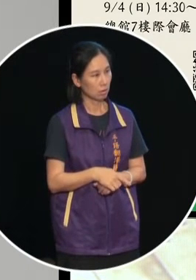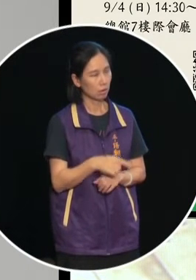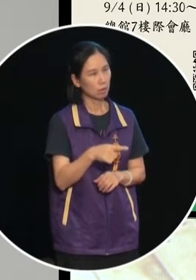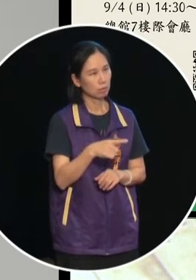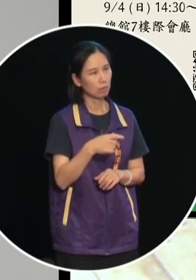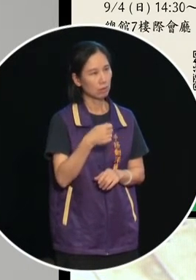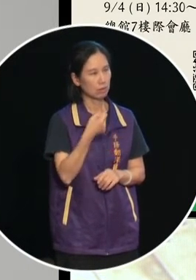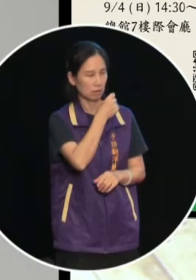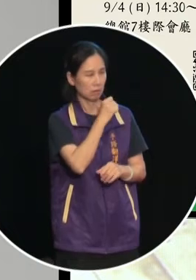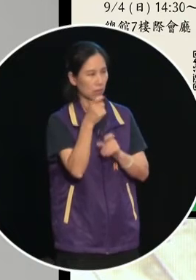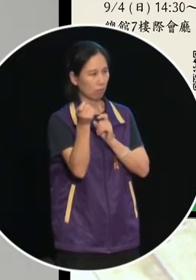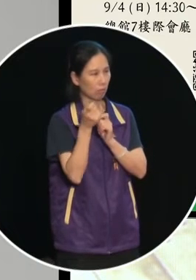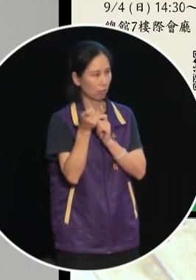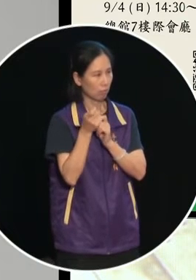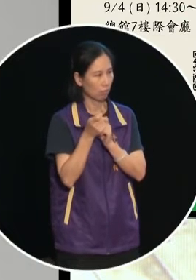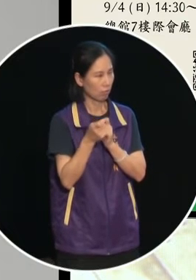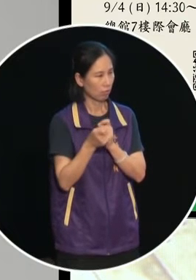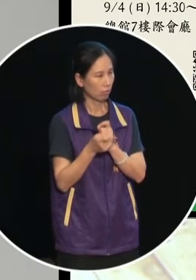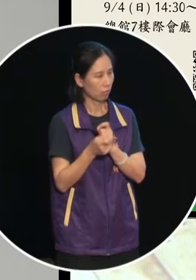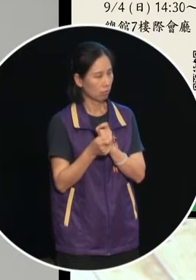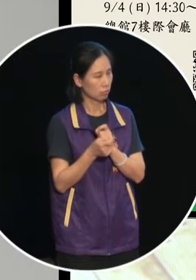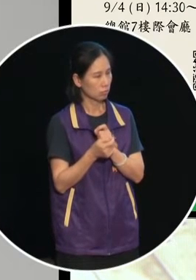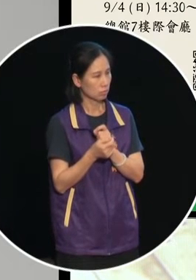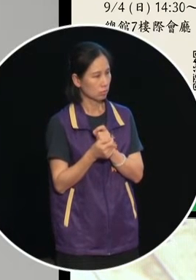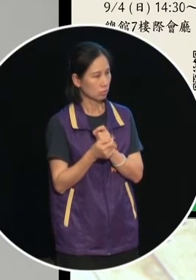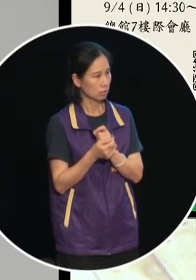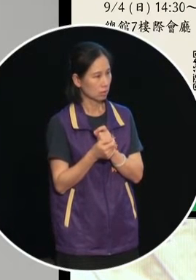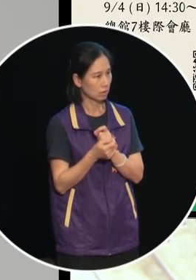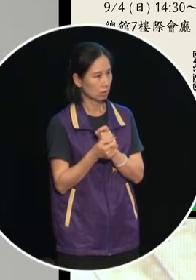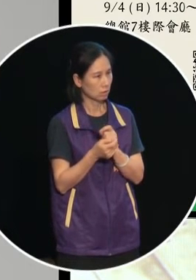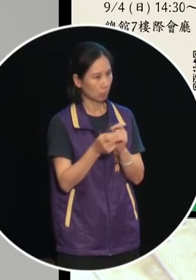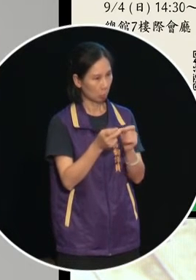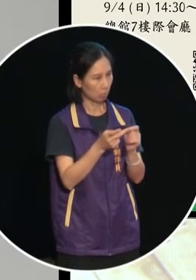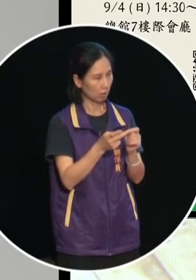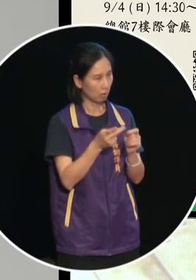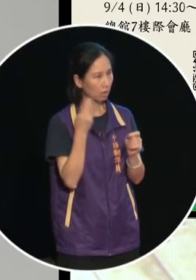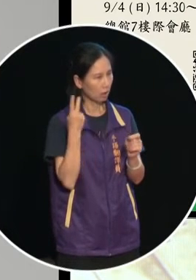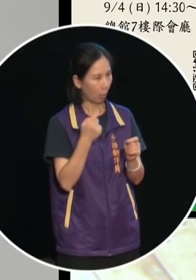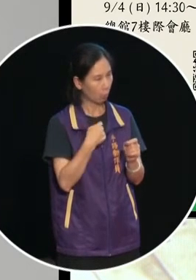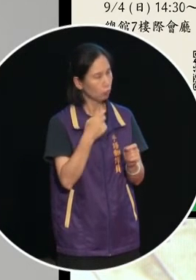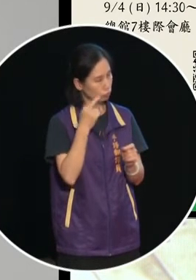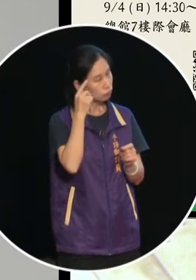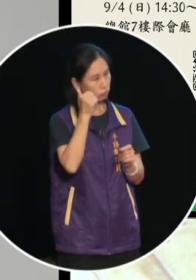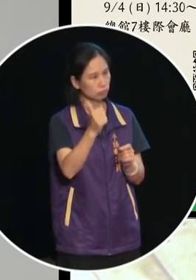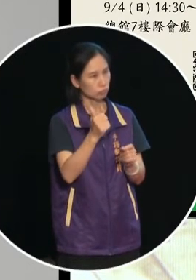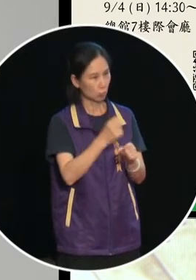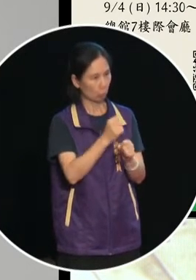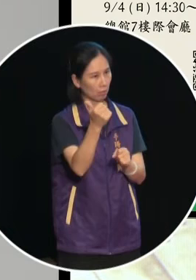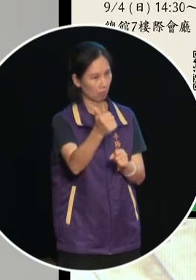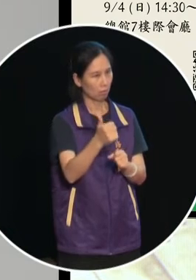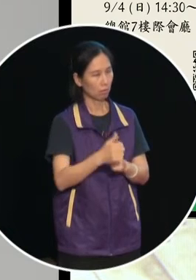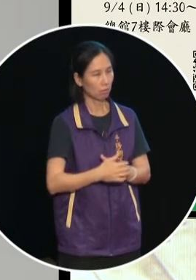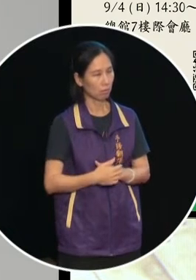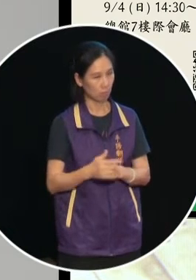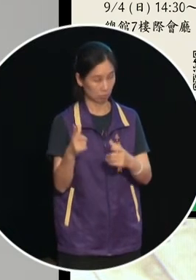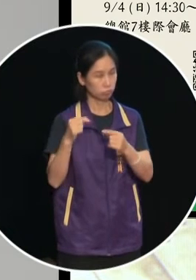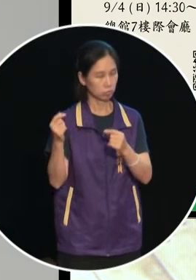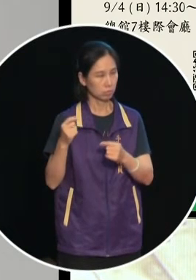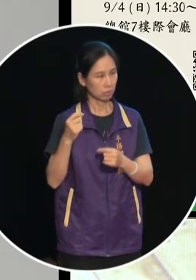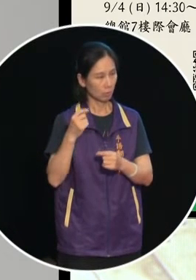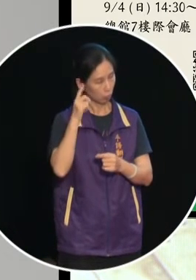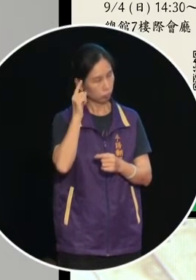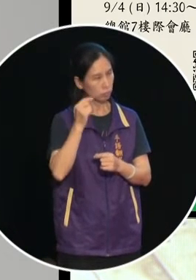工作被受到一些质疑批评，不过还是2年阿中做的，我觉得非常好，而且日本觉得哦感